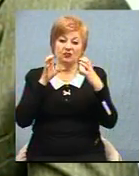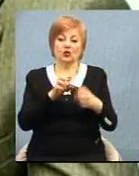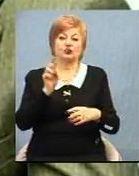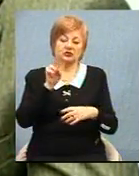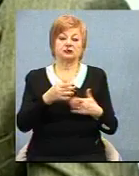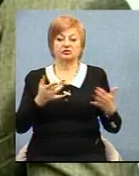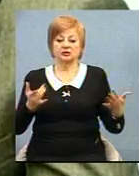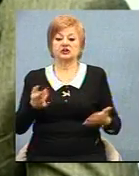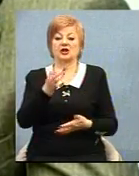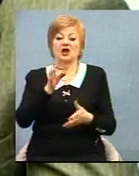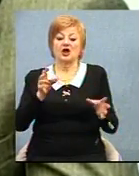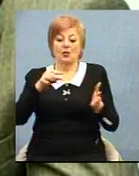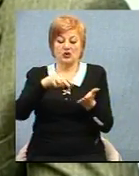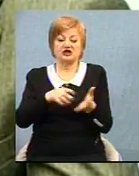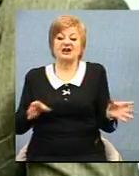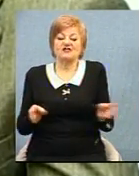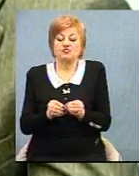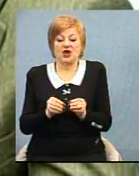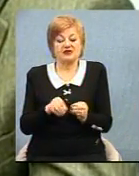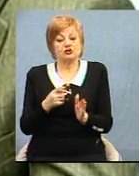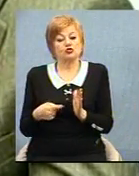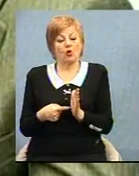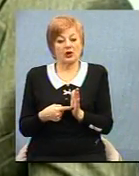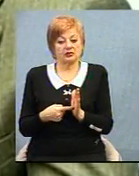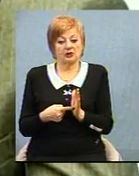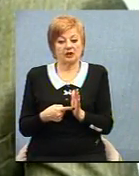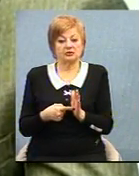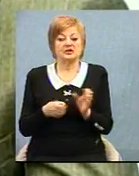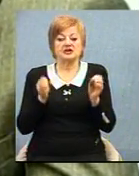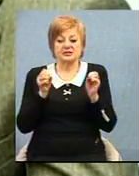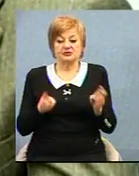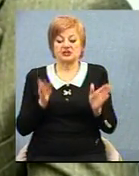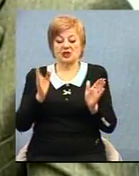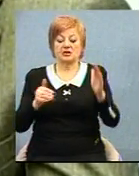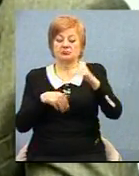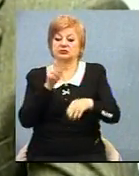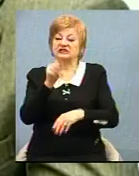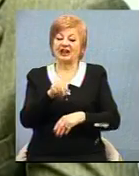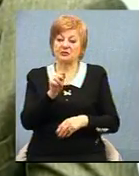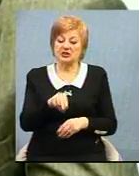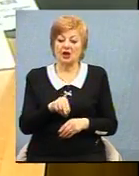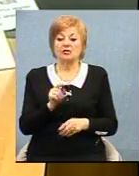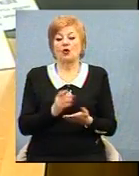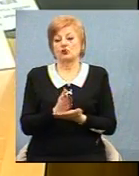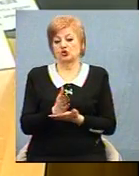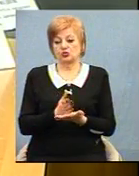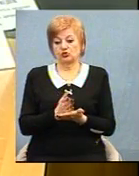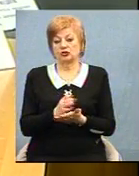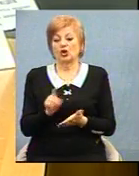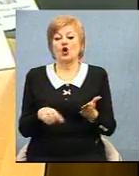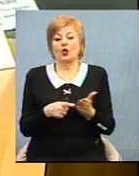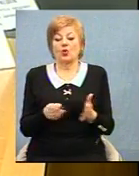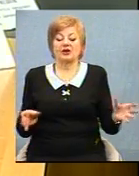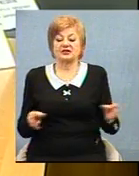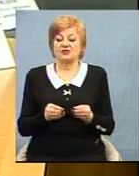устанавливая вместе с городом, я хочу подчеркнуть, да, развивает сеть терминалов, которая позволяет обслуживать. Город вместе